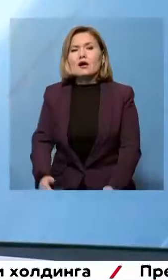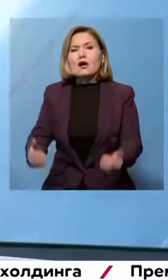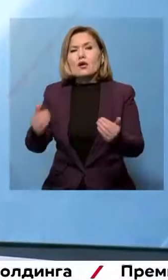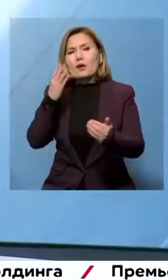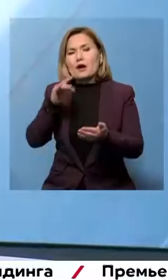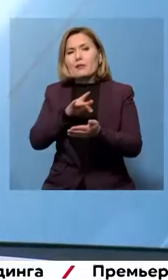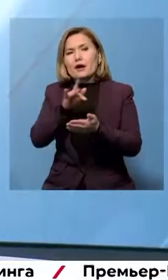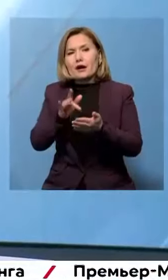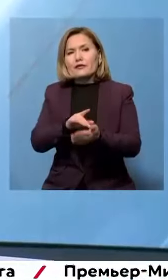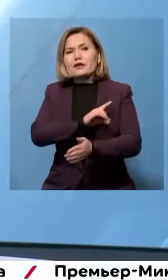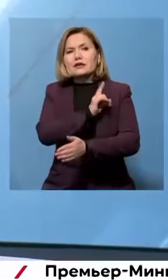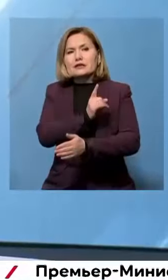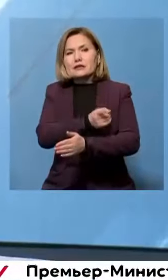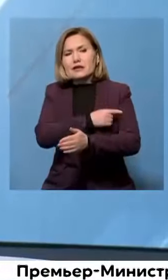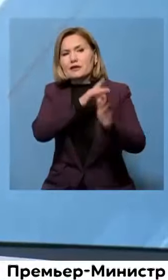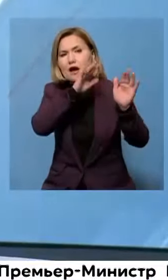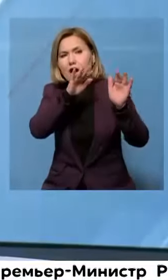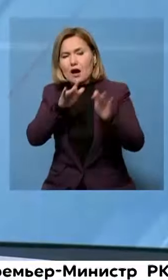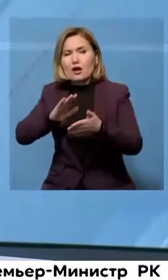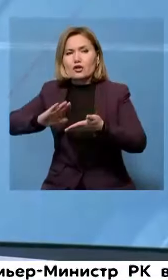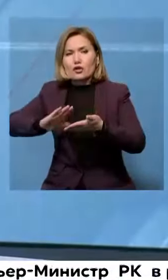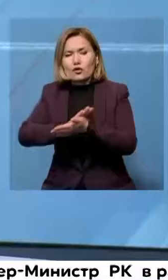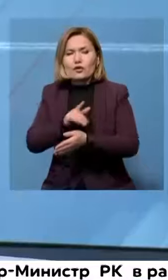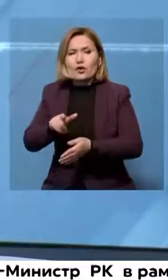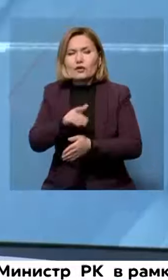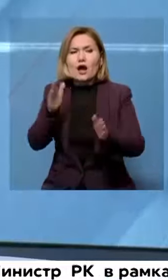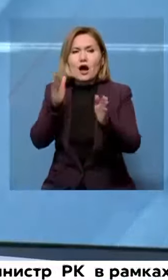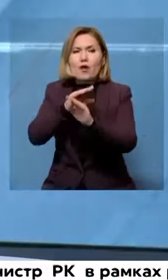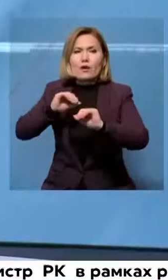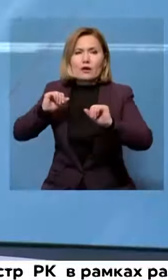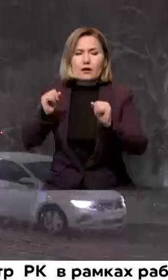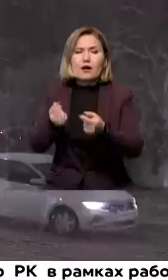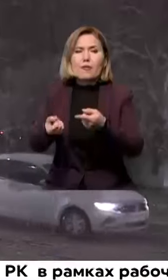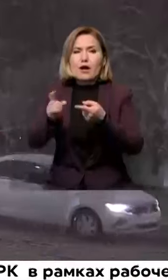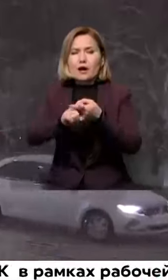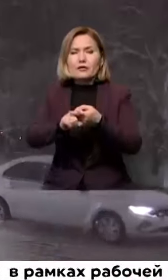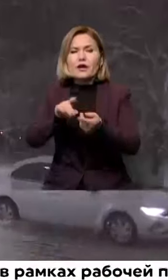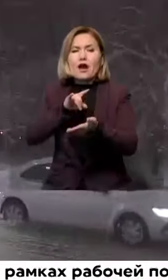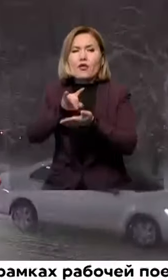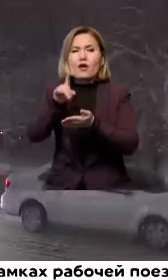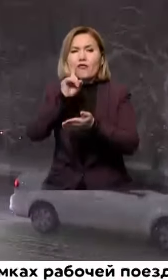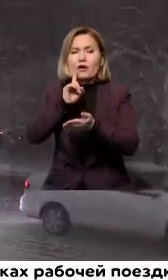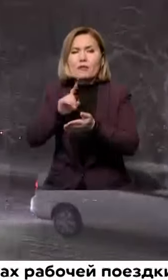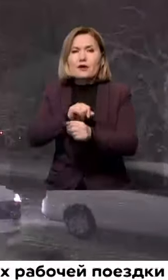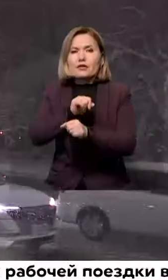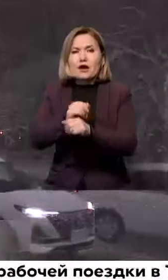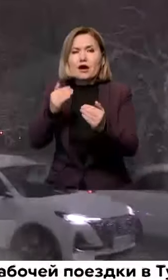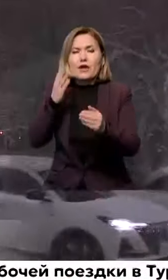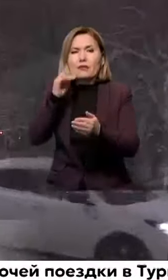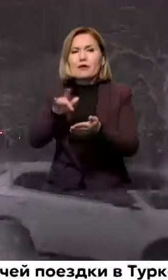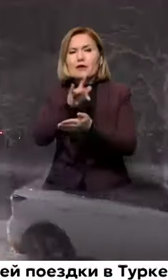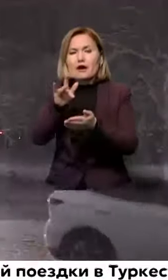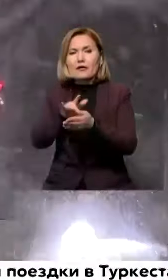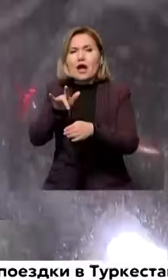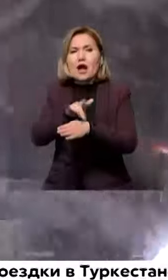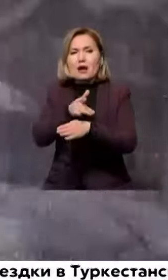Бүгін Алматыда қатты қар жауып, көктайғақ болды. Ауа райының құбылуына байланысты әуе рейстері уақытша тоқтатылды. Қазір мегаполистегі